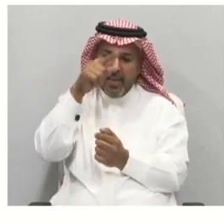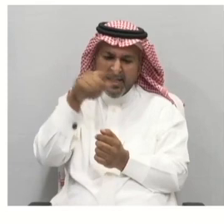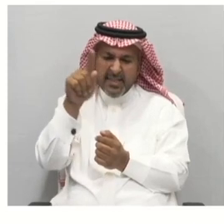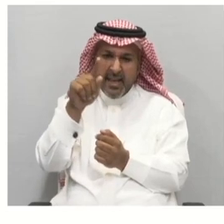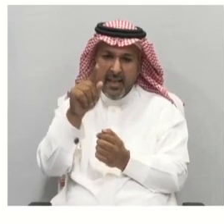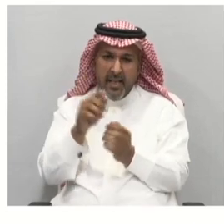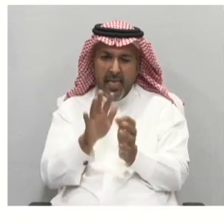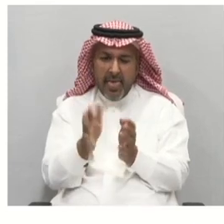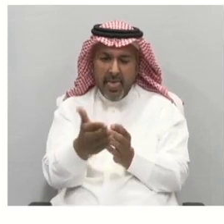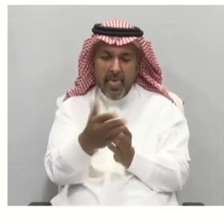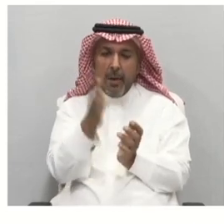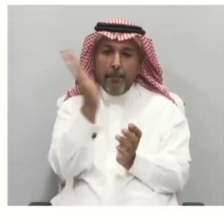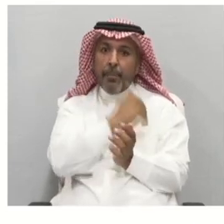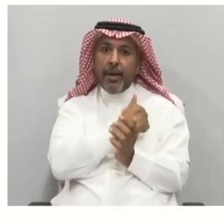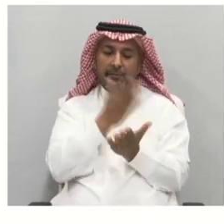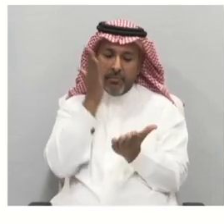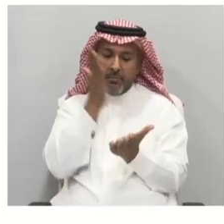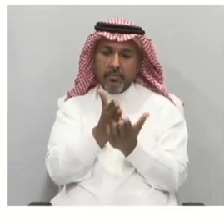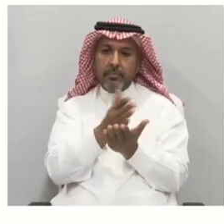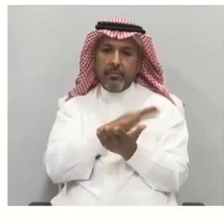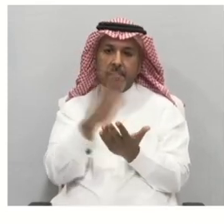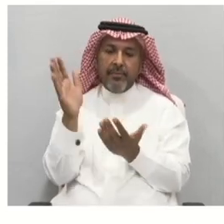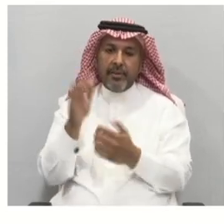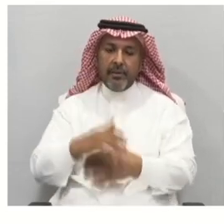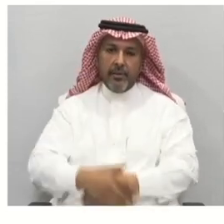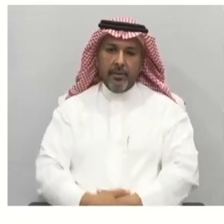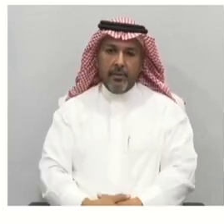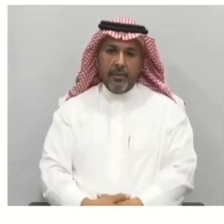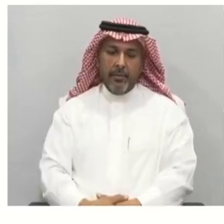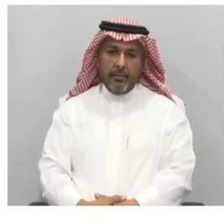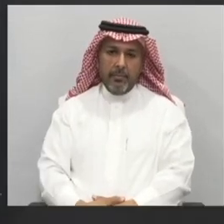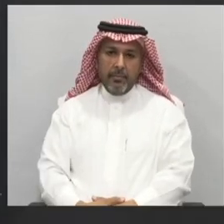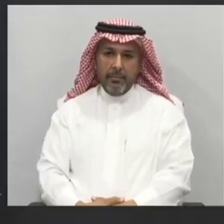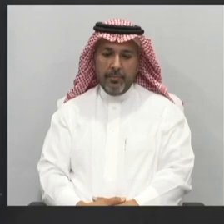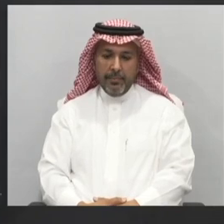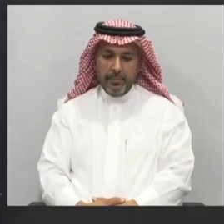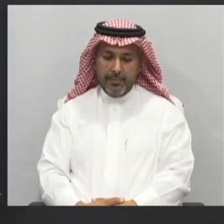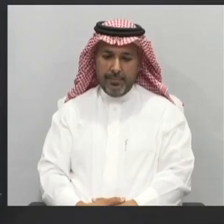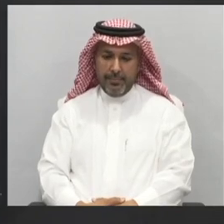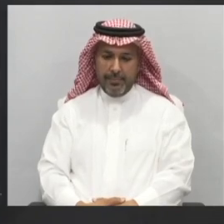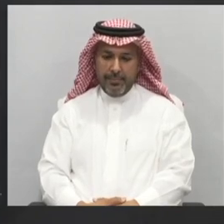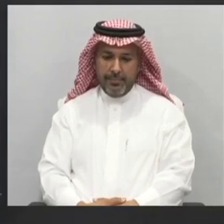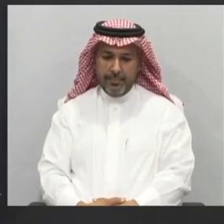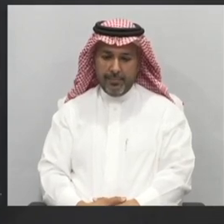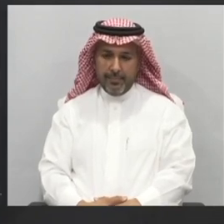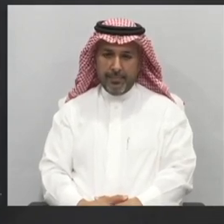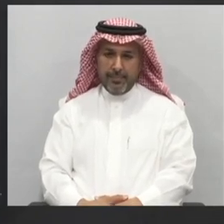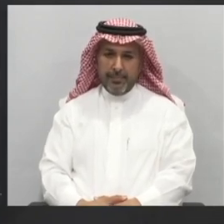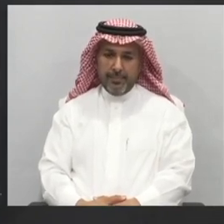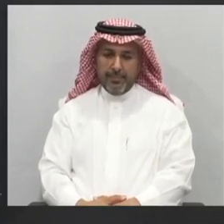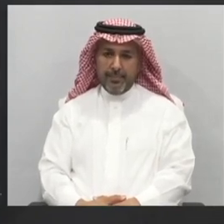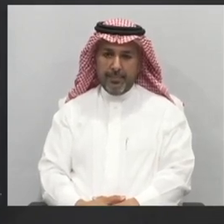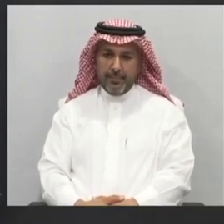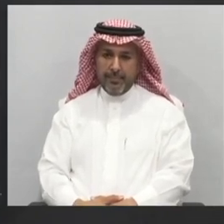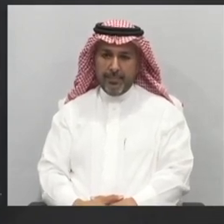من انزله تبارك وتعالى فالقران وجود القران دليل قاطع وبين على